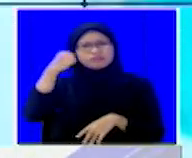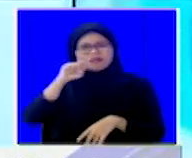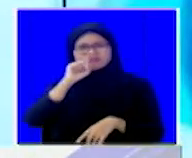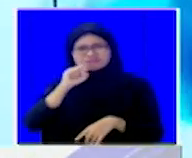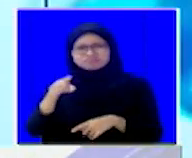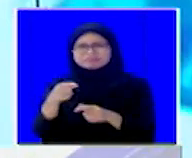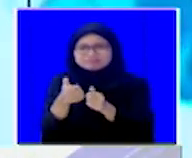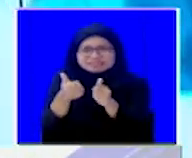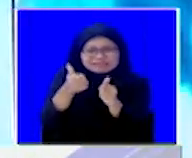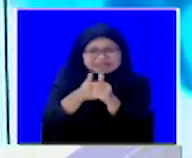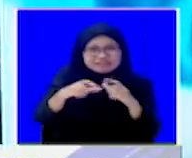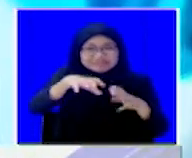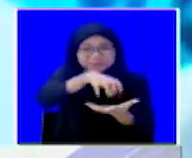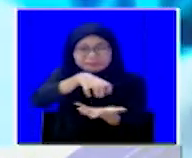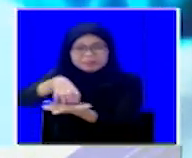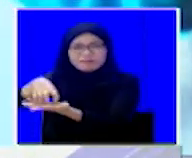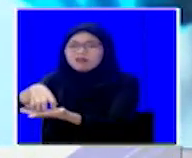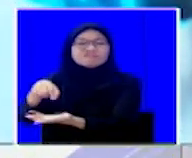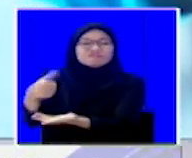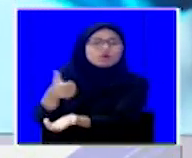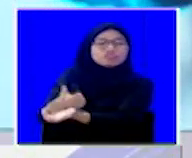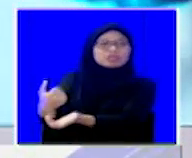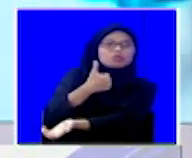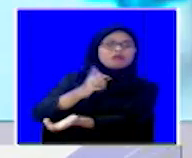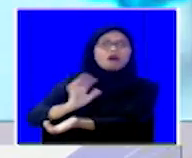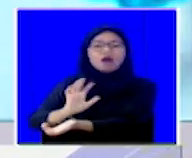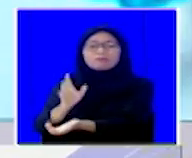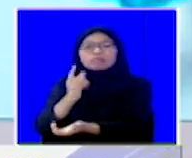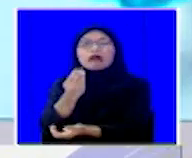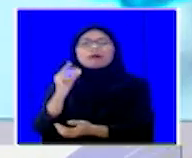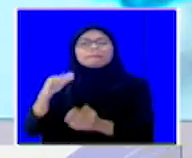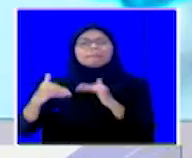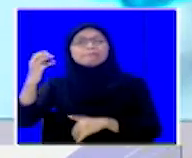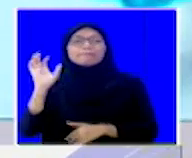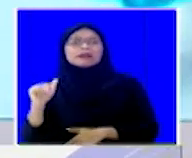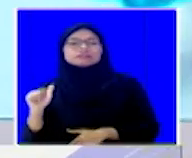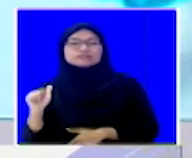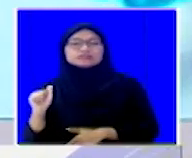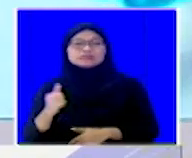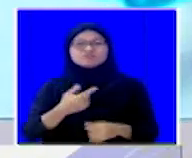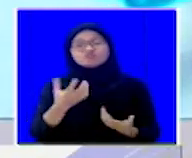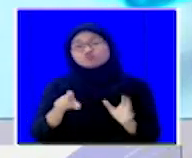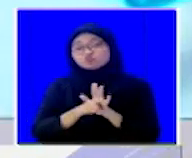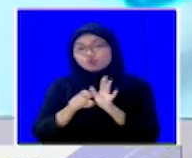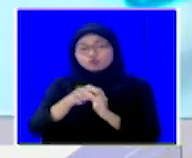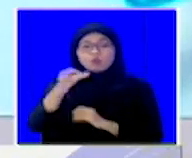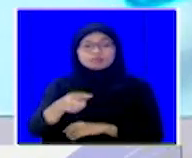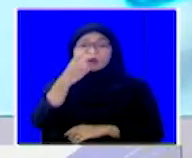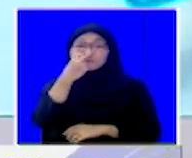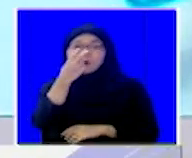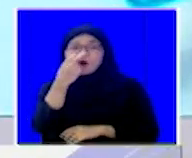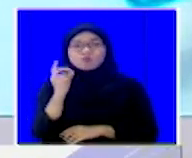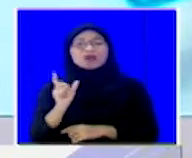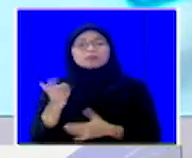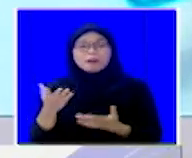tersebut tidak serta-merta diikuti oleh klinik atau laboratorium lantaran stok tes PCR dari supplier yang masih mahal. Seperti sebuah klinik di